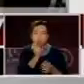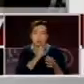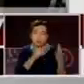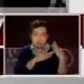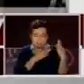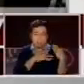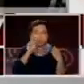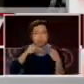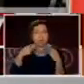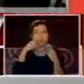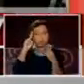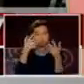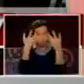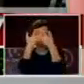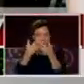salita na